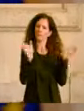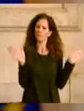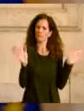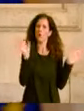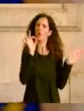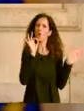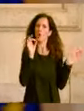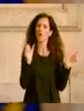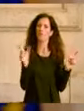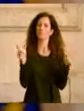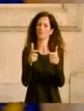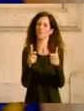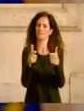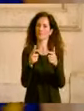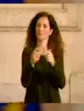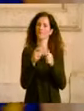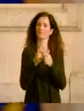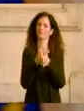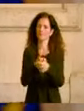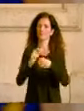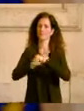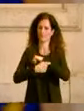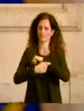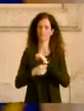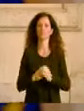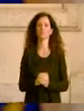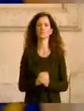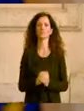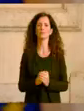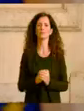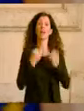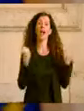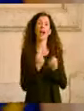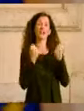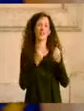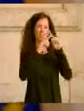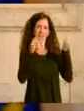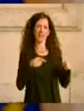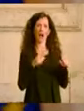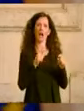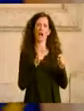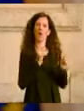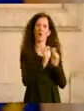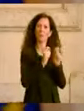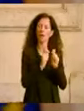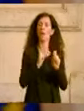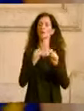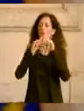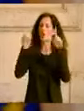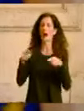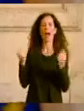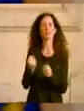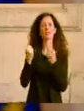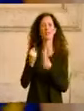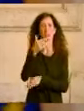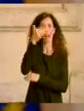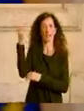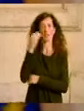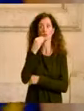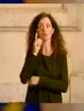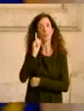restringerle. Tutte le attività commerciali e di ristorazione dovranno attenersi a linee